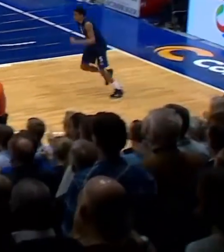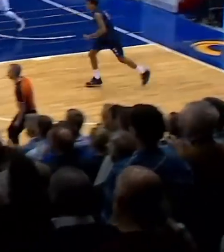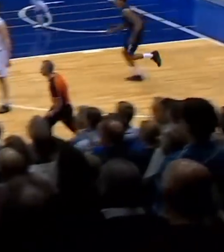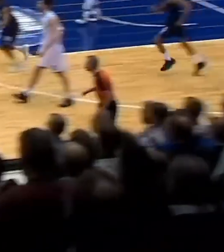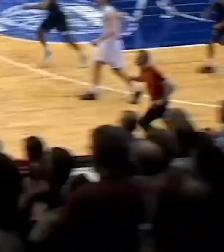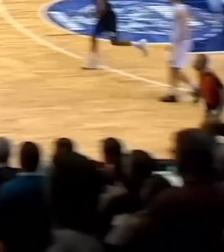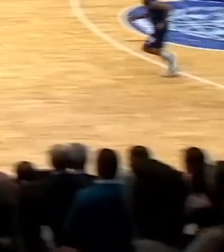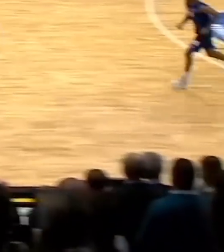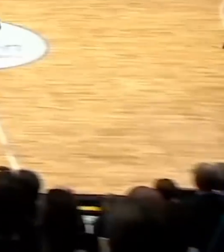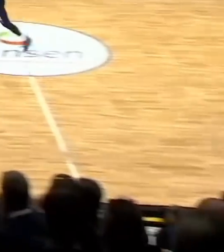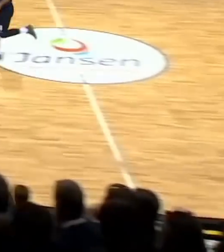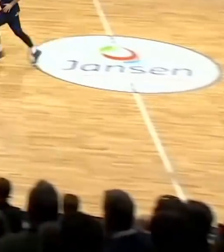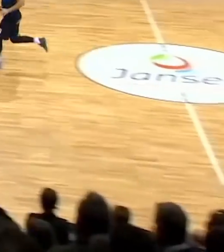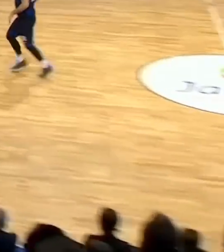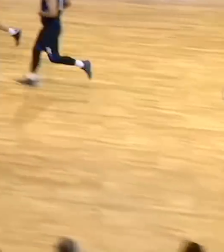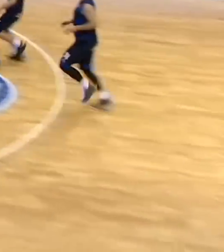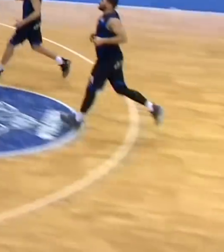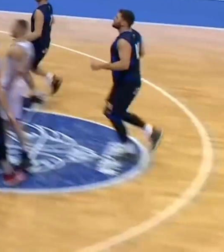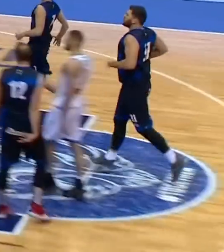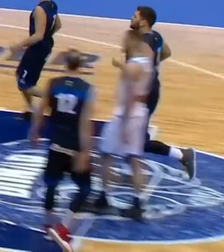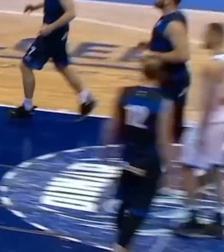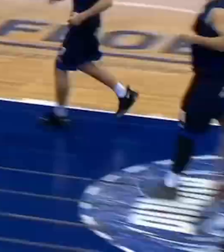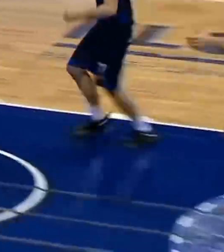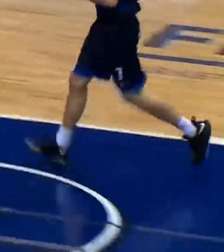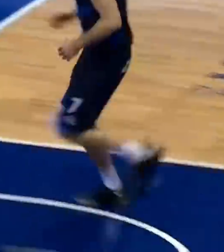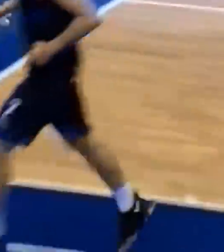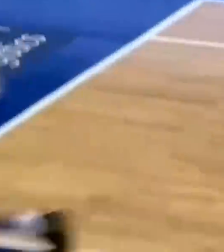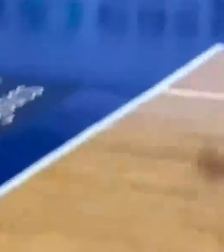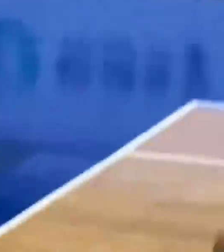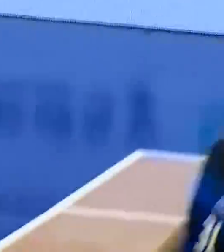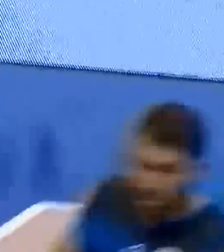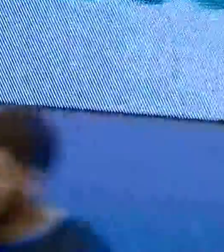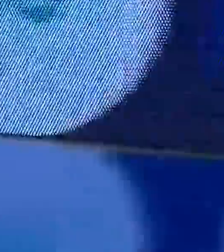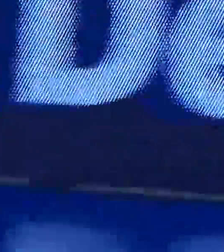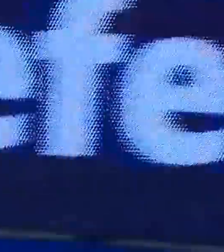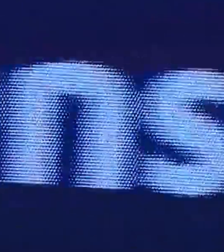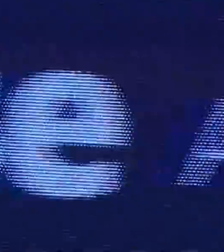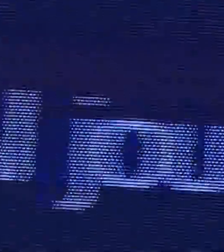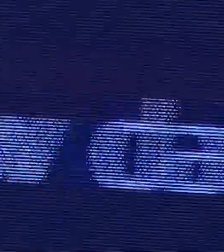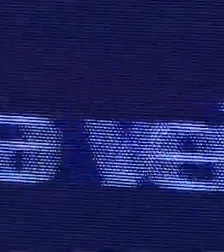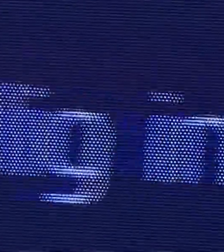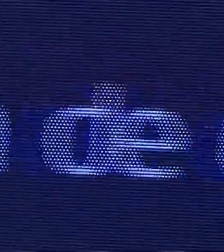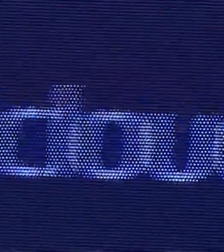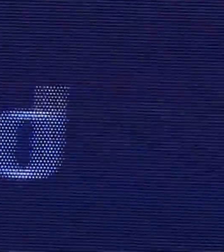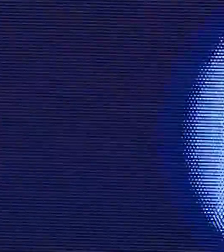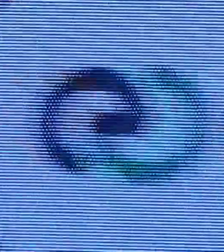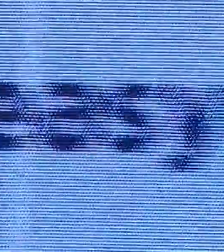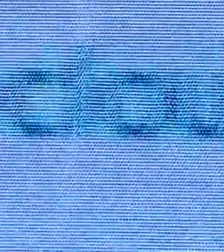Balbezit Donar, snel meegegeven. Smith gaat het zelf doen. Ja, natuurlijk, de dunk van Andrew Smith. En het wordt alleen nog maar mooi.